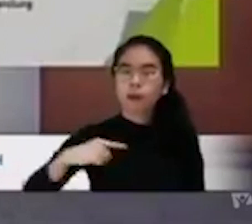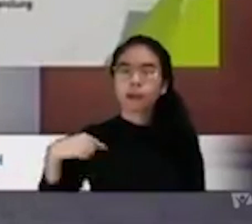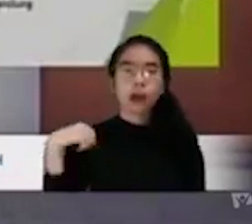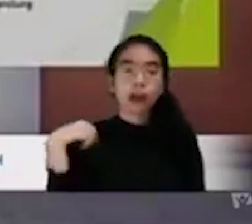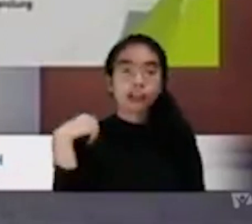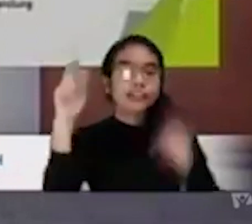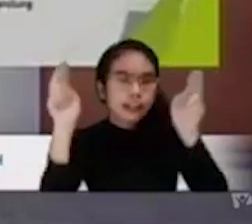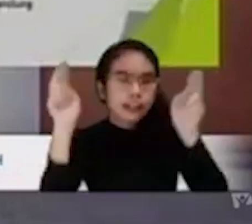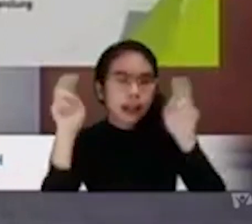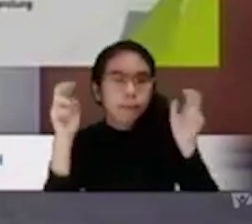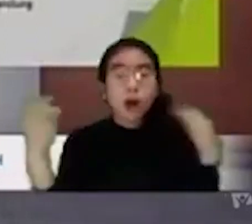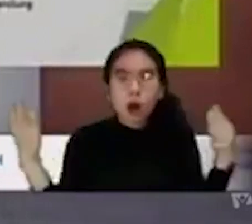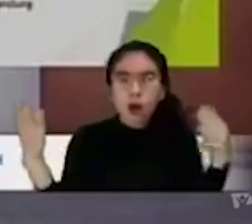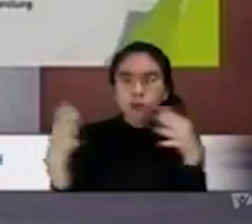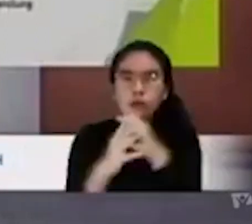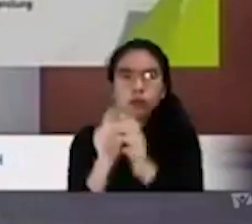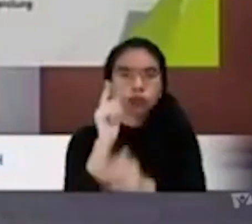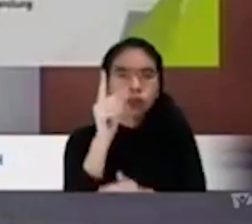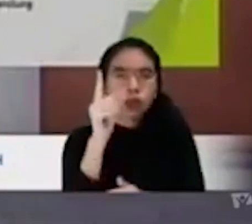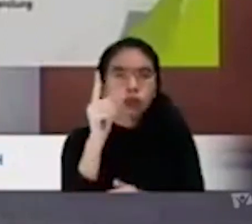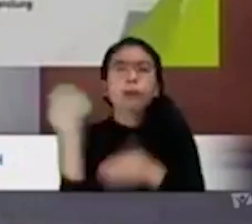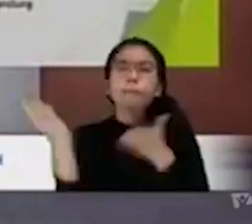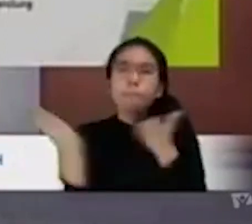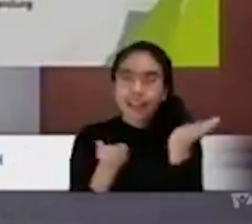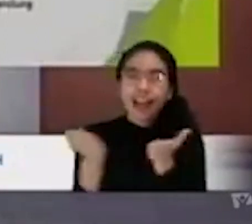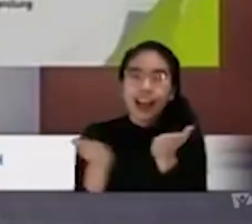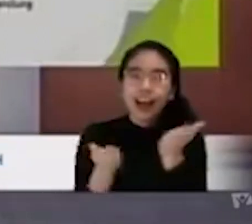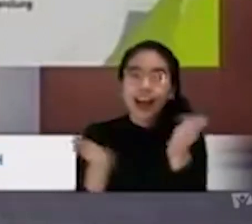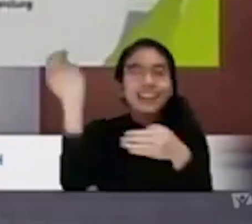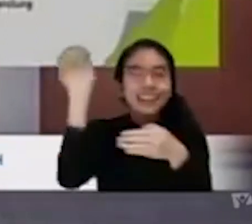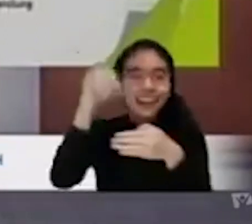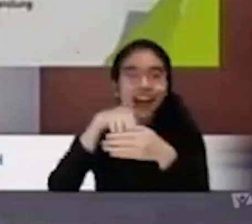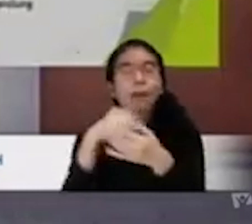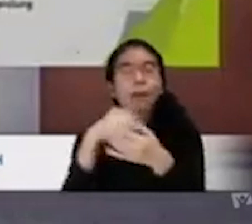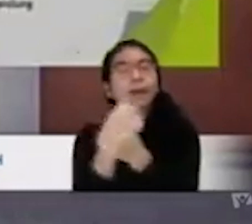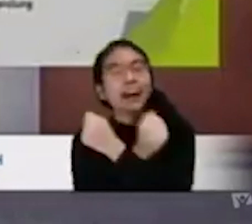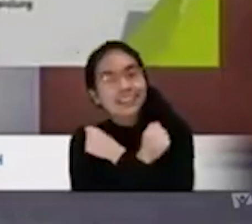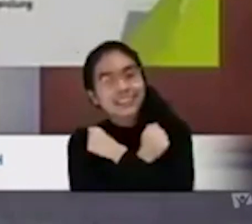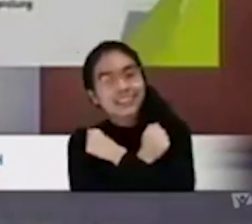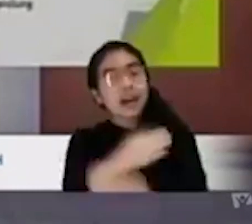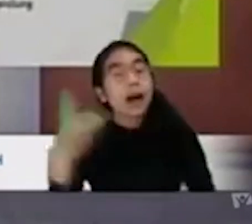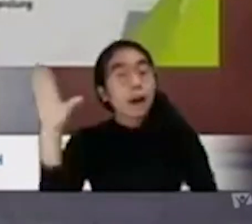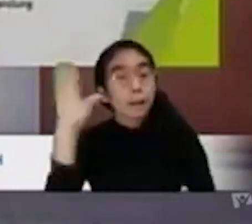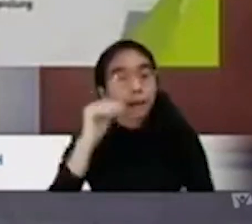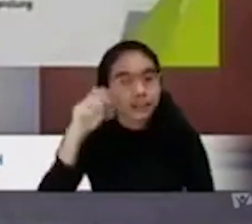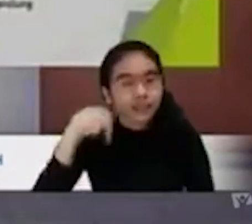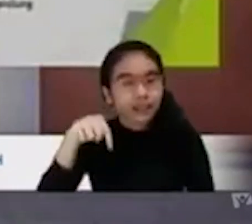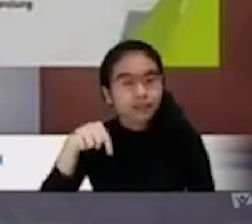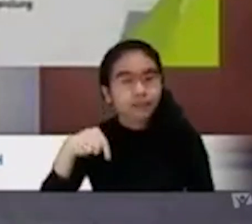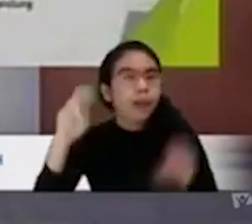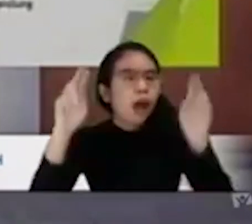melayani dalam kasih. Dan malam hari ini, judul khotbah yang